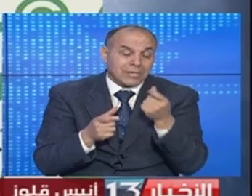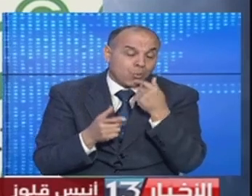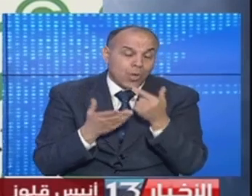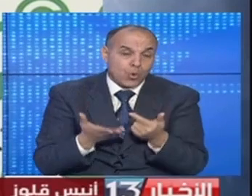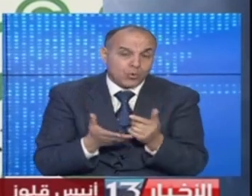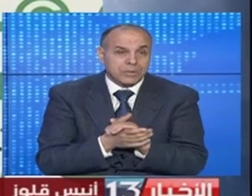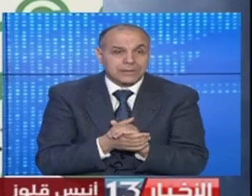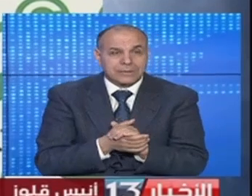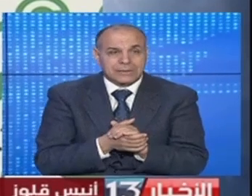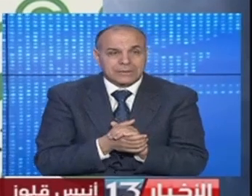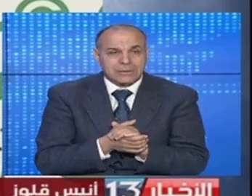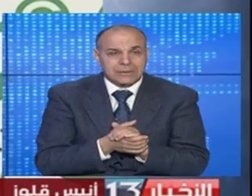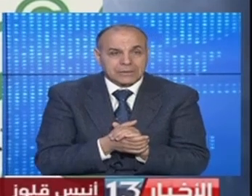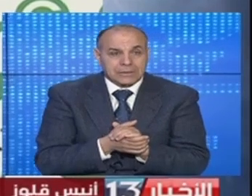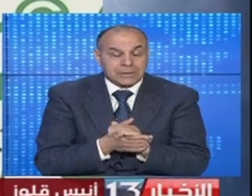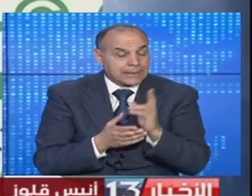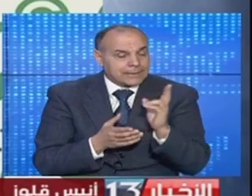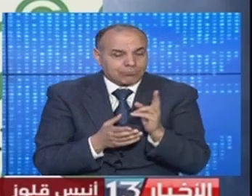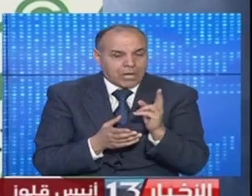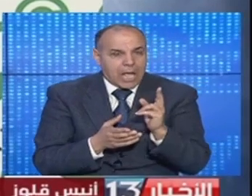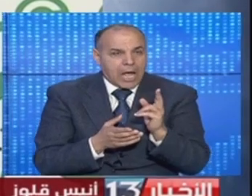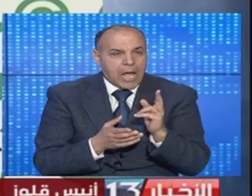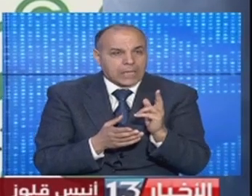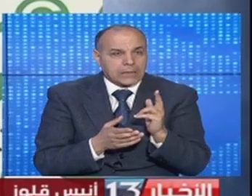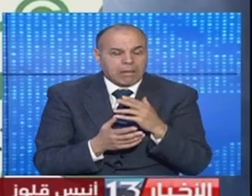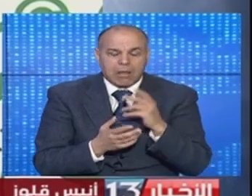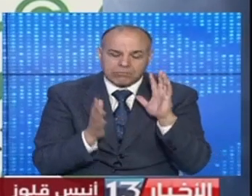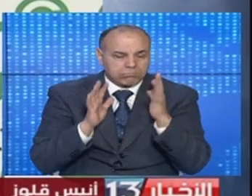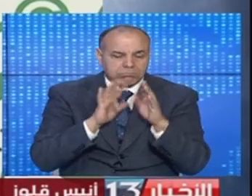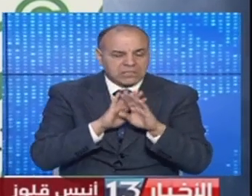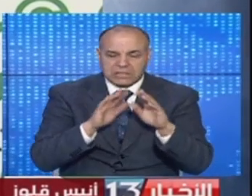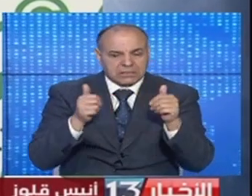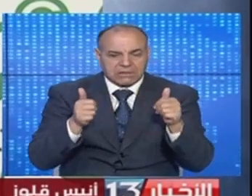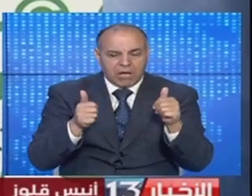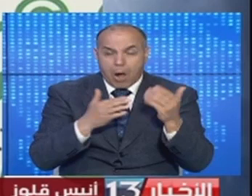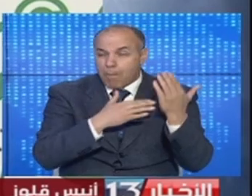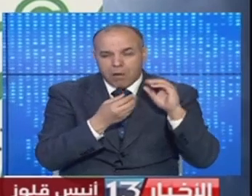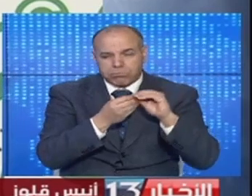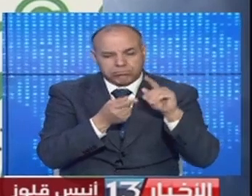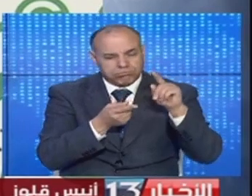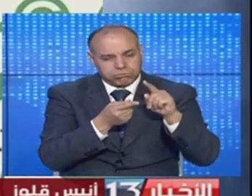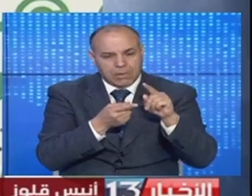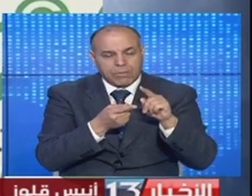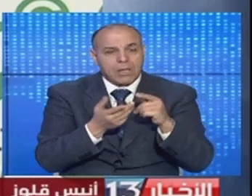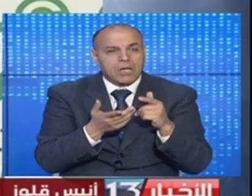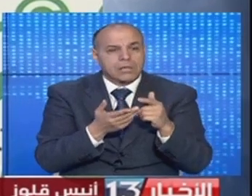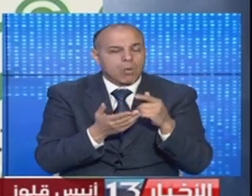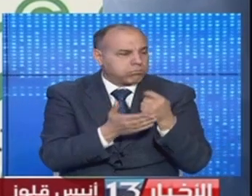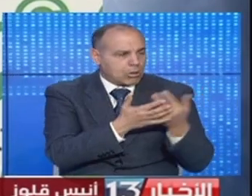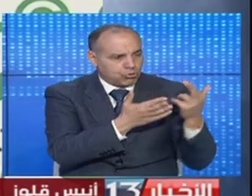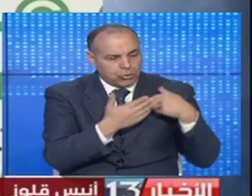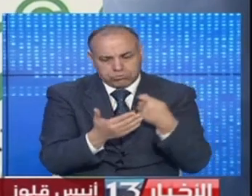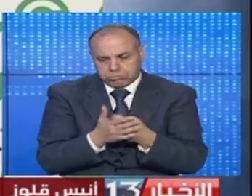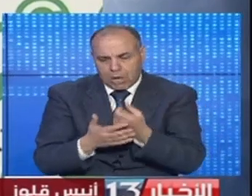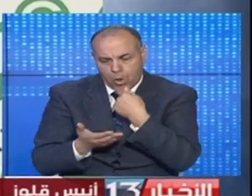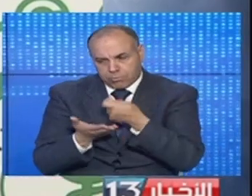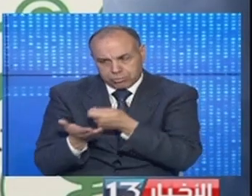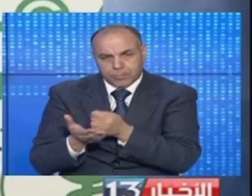اه تبعث للقلق الكبير كما كان اه المدينه نرجع وزوجه